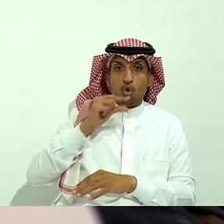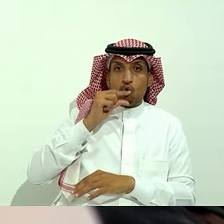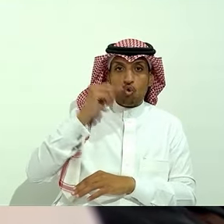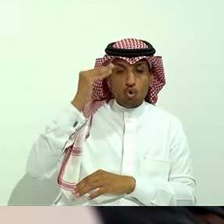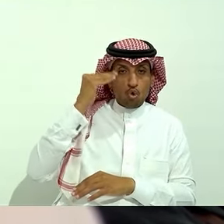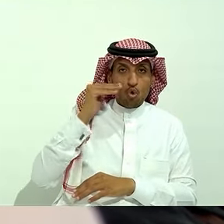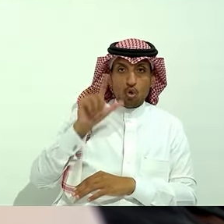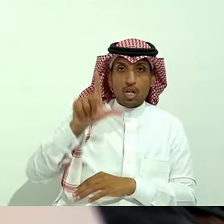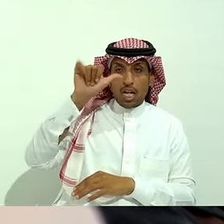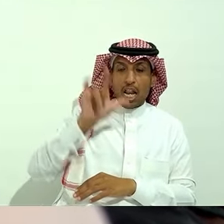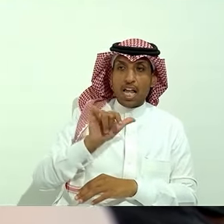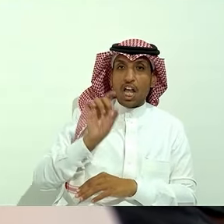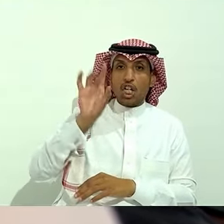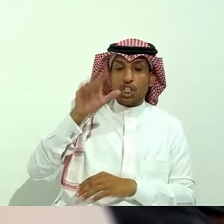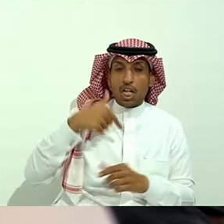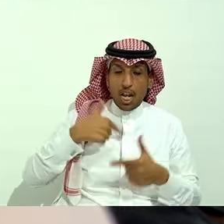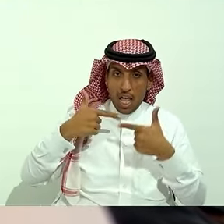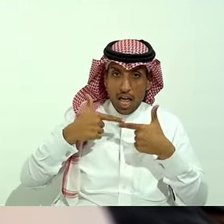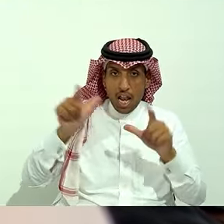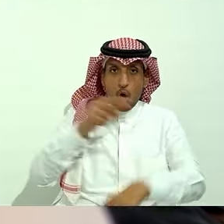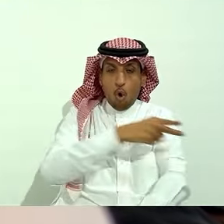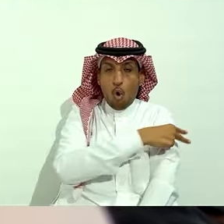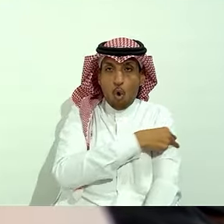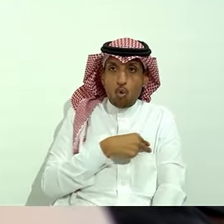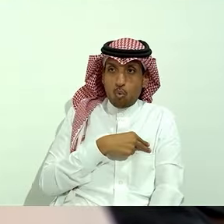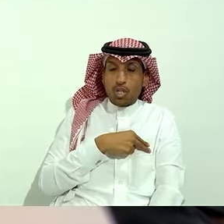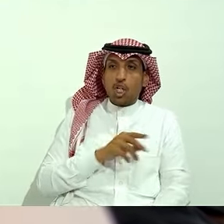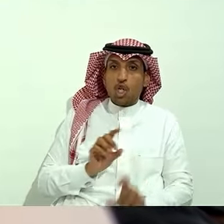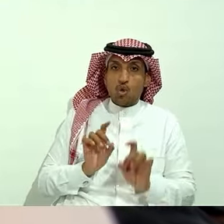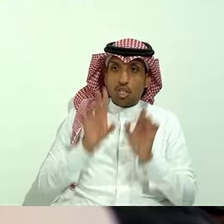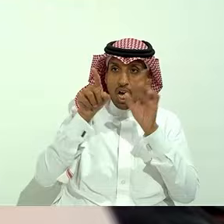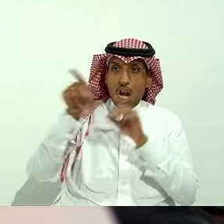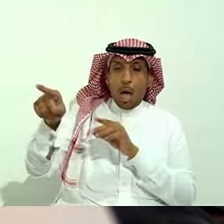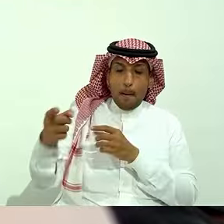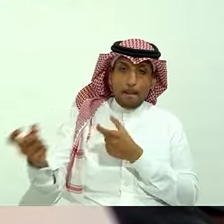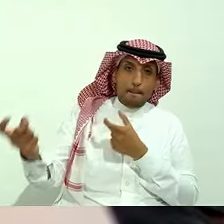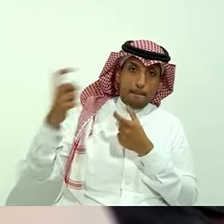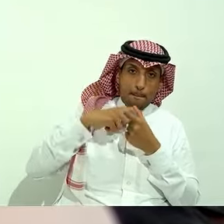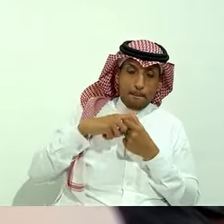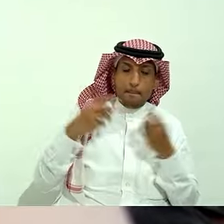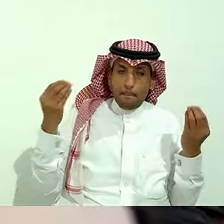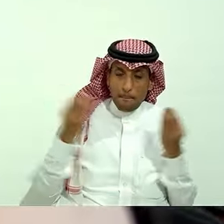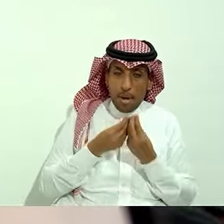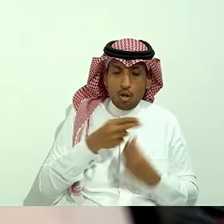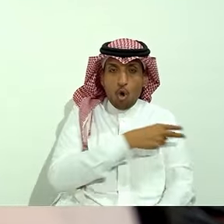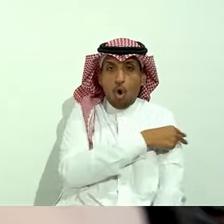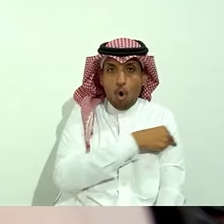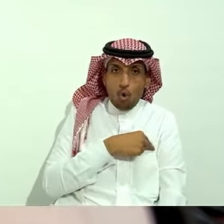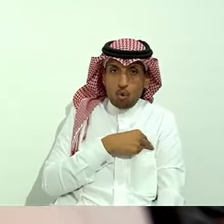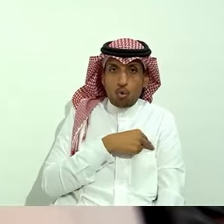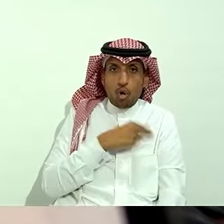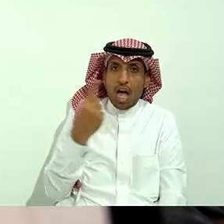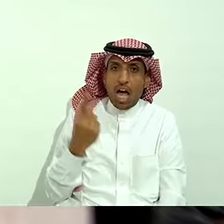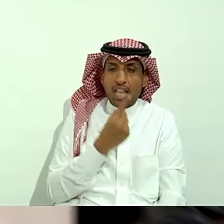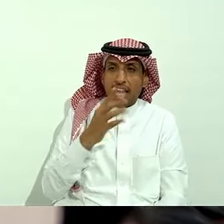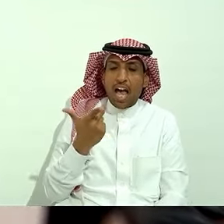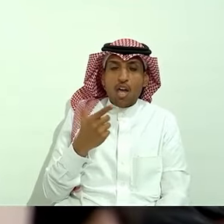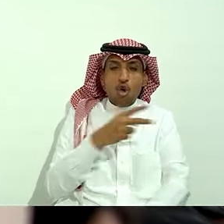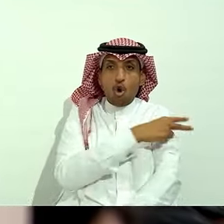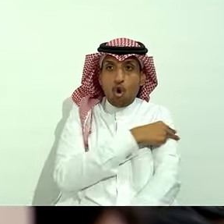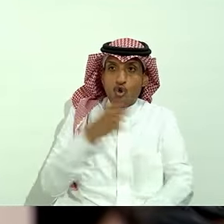الله قريباً بنطلق عضوياتنا، وشرفنا أنك تكونين بلا شك عضو فخري أو عضو عادي، أي عضو